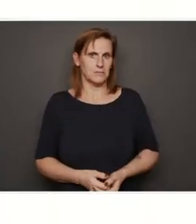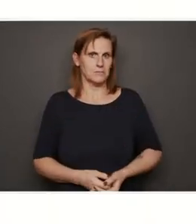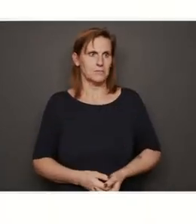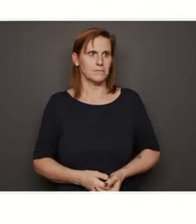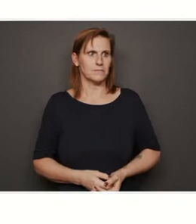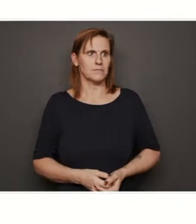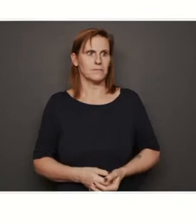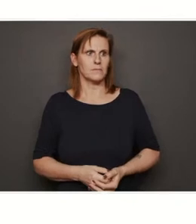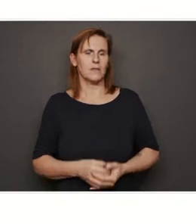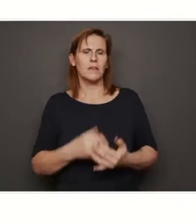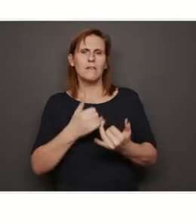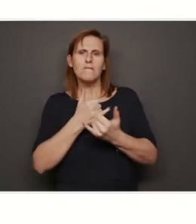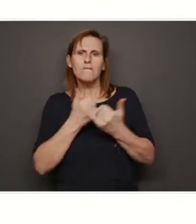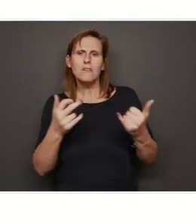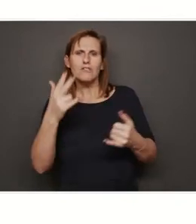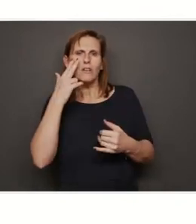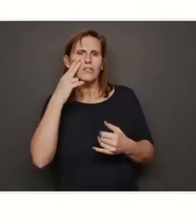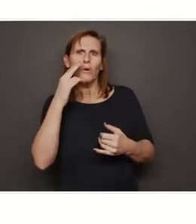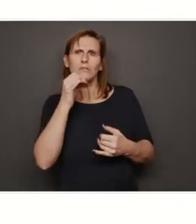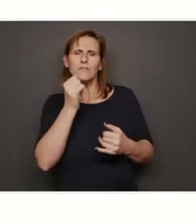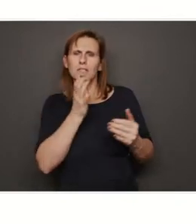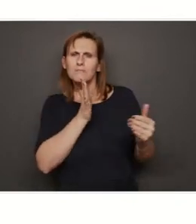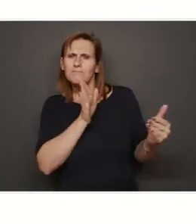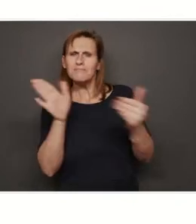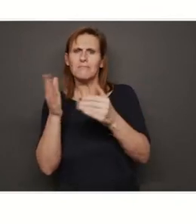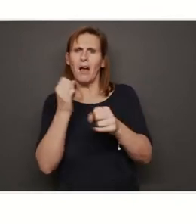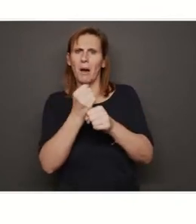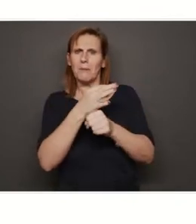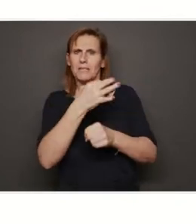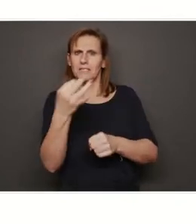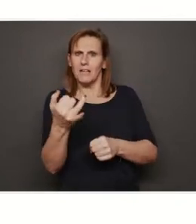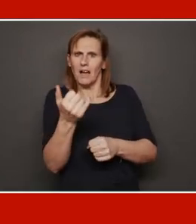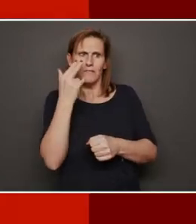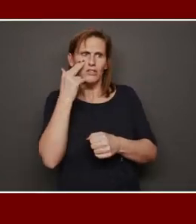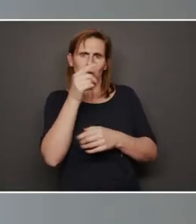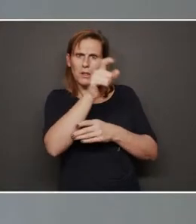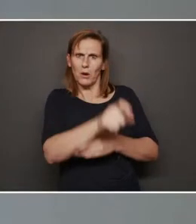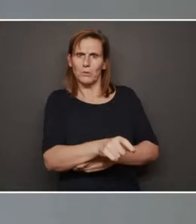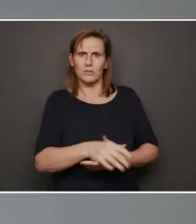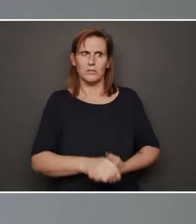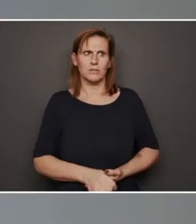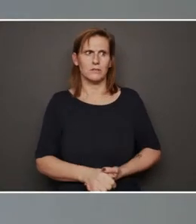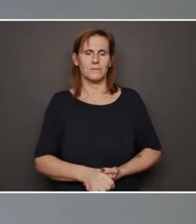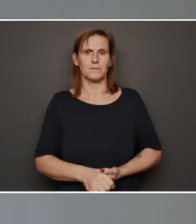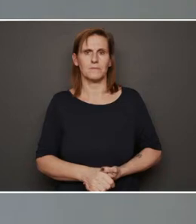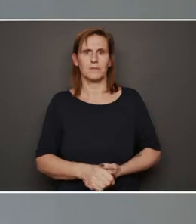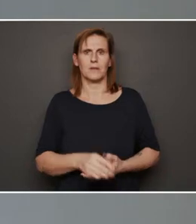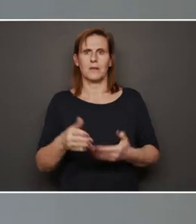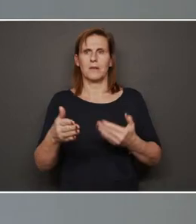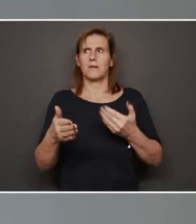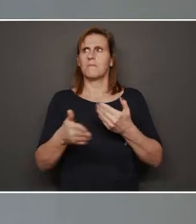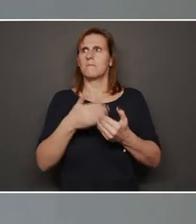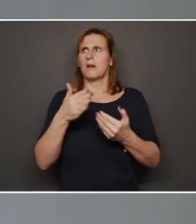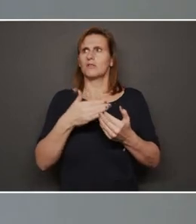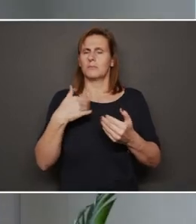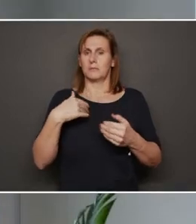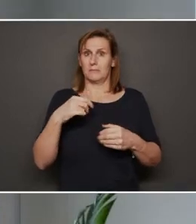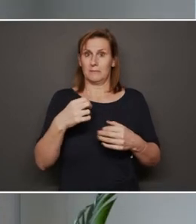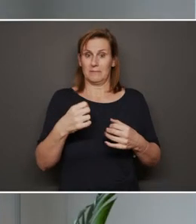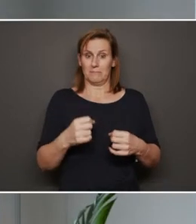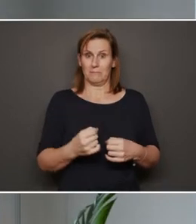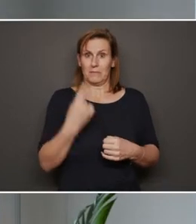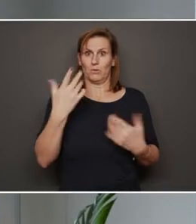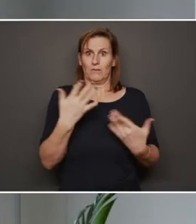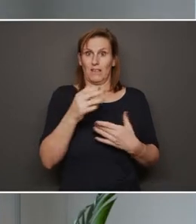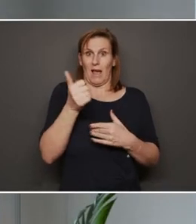Und wie sieht ein nicht so typischer Arbeitstag bei dir aus? Bei mir ist zum Beispiel das Besondere, einmal